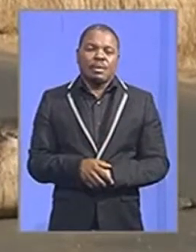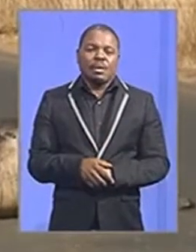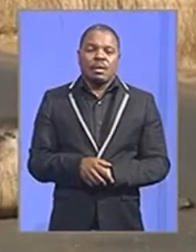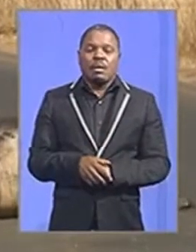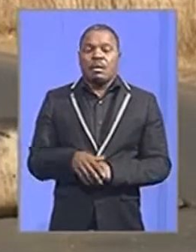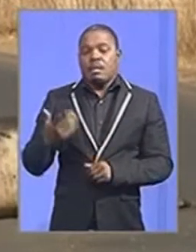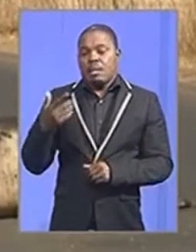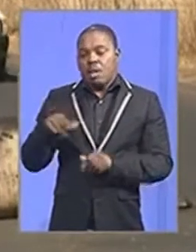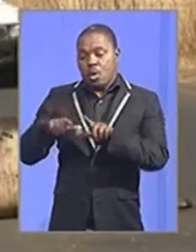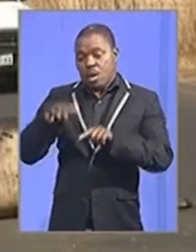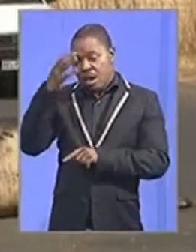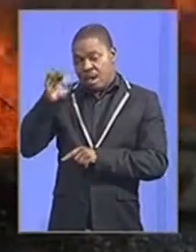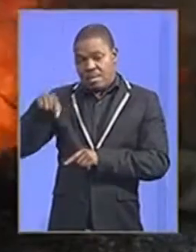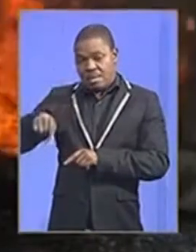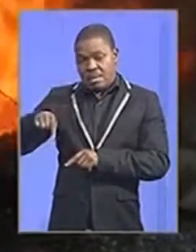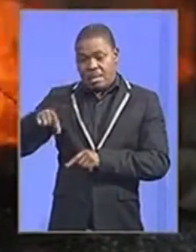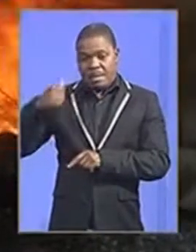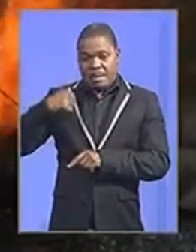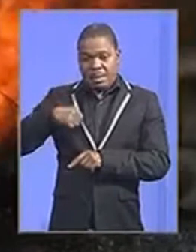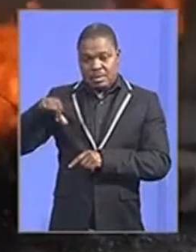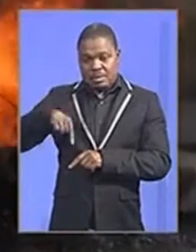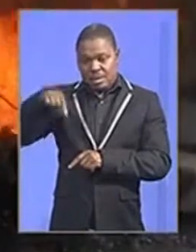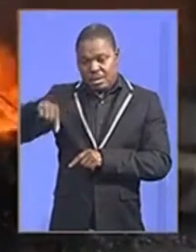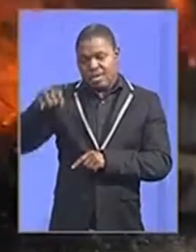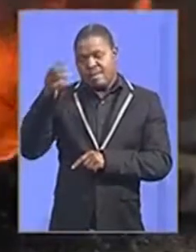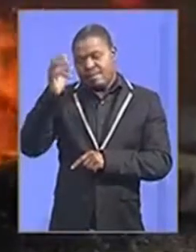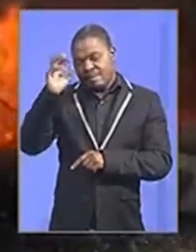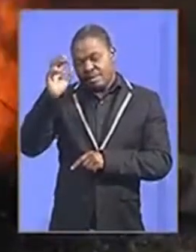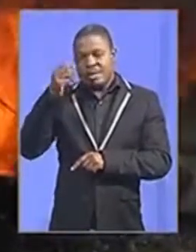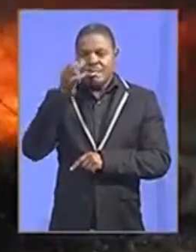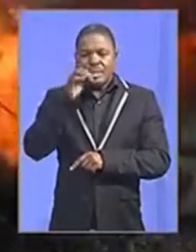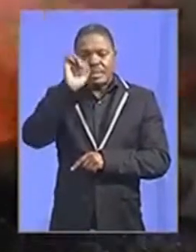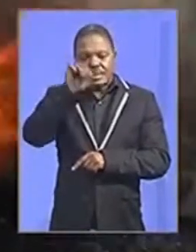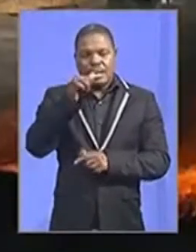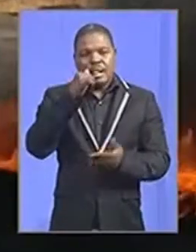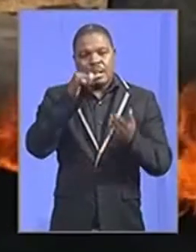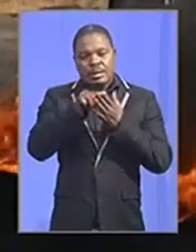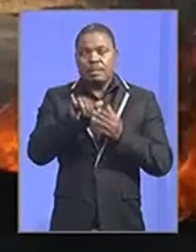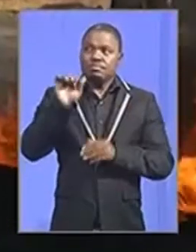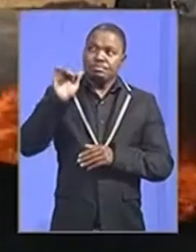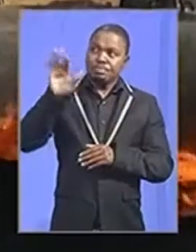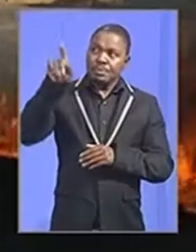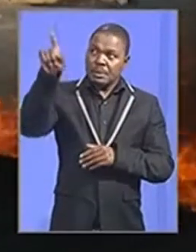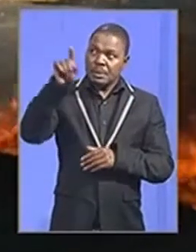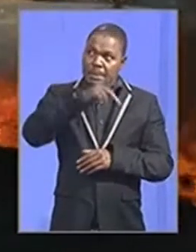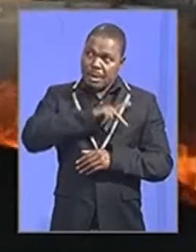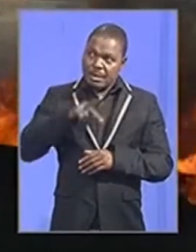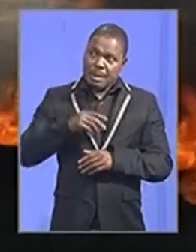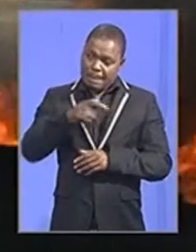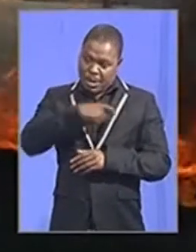Puso ya Kopanelo Freistata le se le netefaditse hore le ngolletse kantoro ya mopresidente